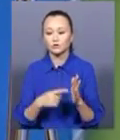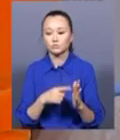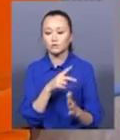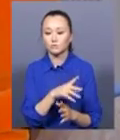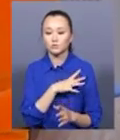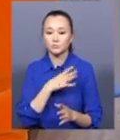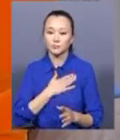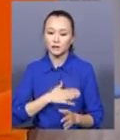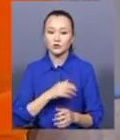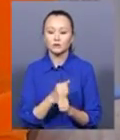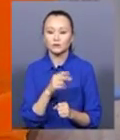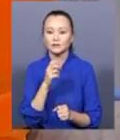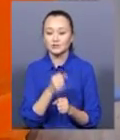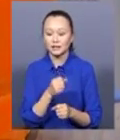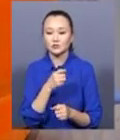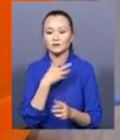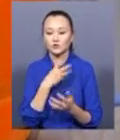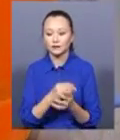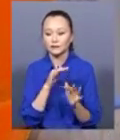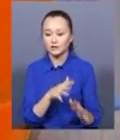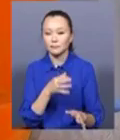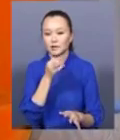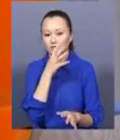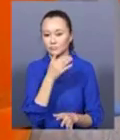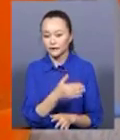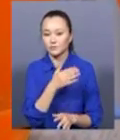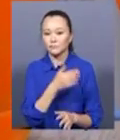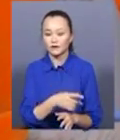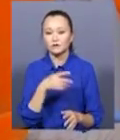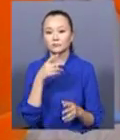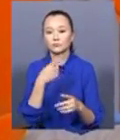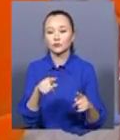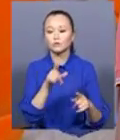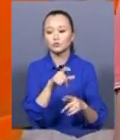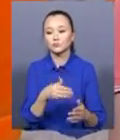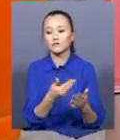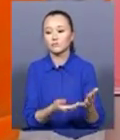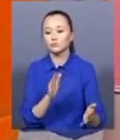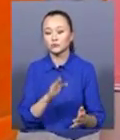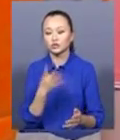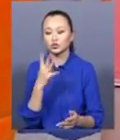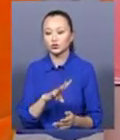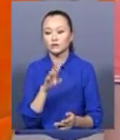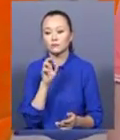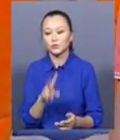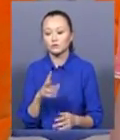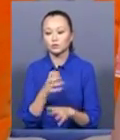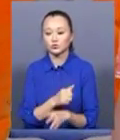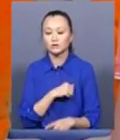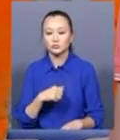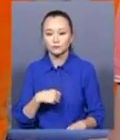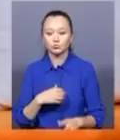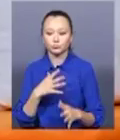он опрятен, хорошо ли сделал свое дело, понравился ли вам, будете ли вы его рекомендовать. То есть, в принципе, 4 балла может получить максимально